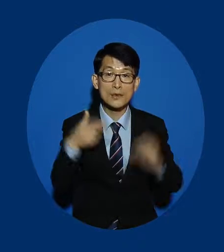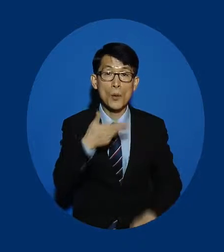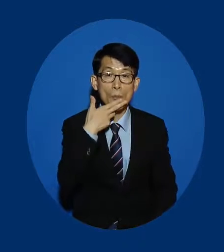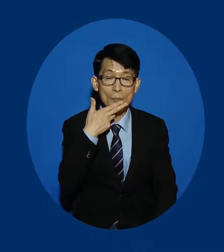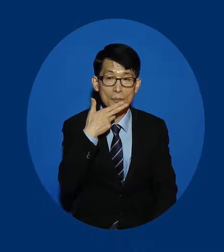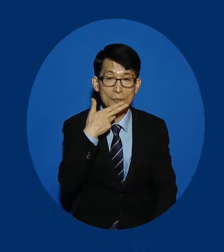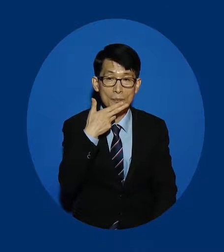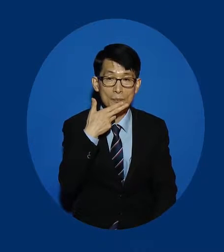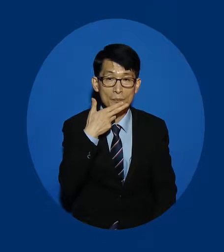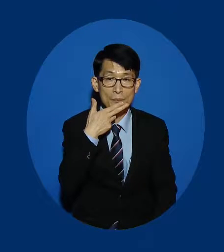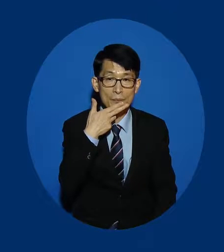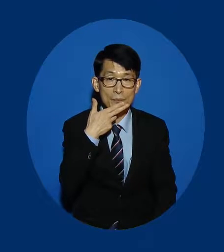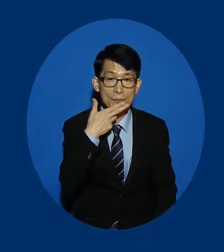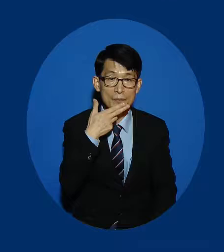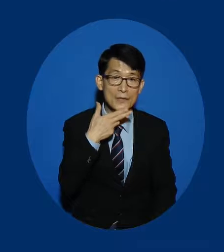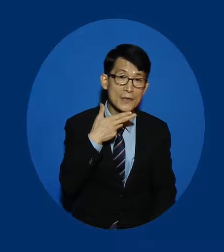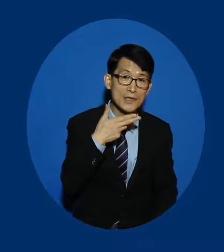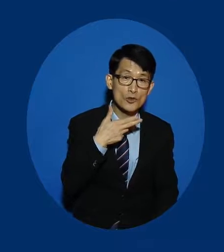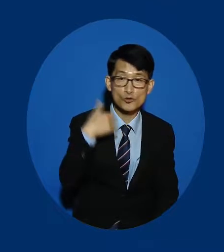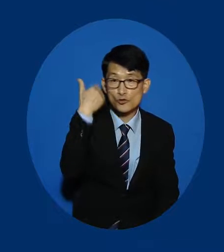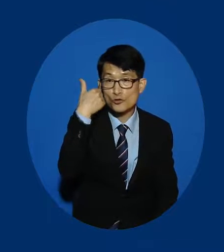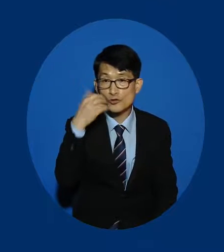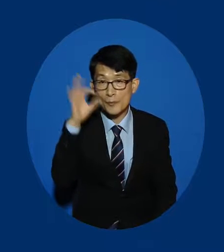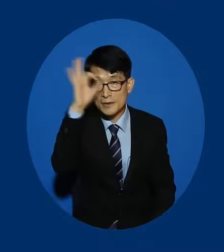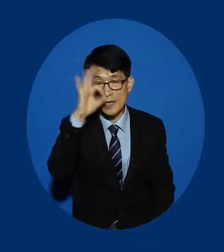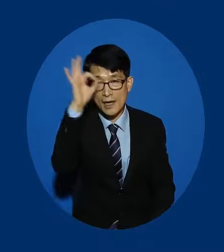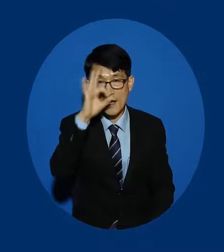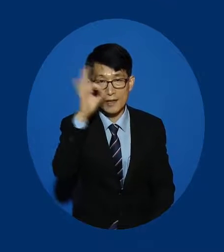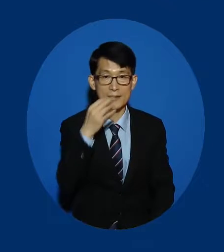낀 사람이 있다고 하더라고요.